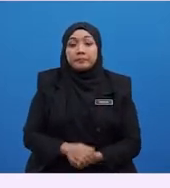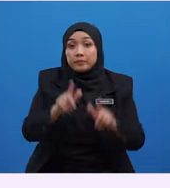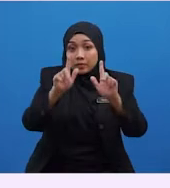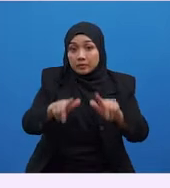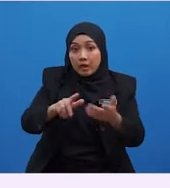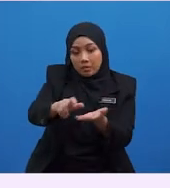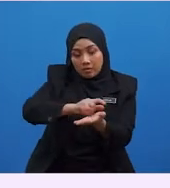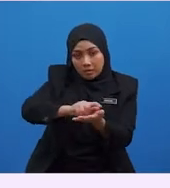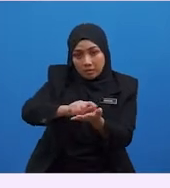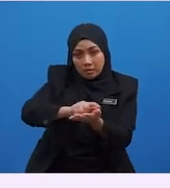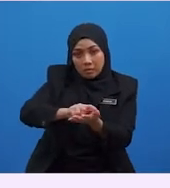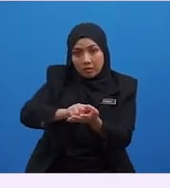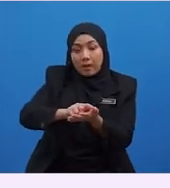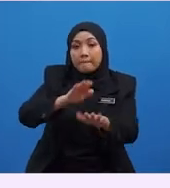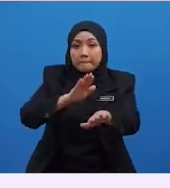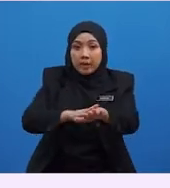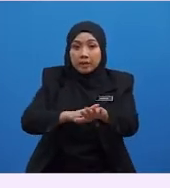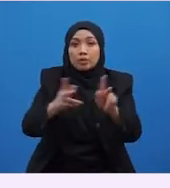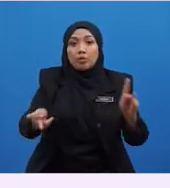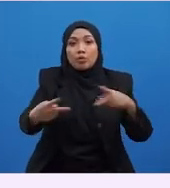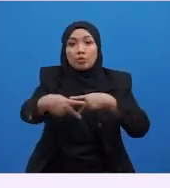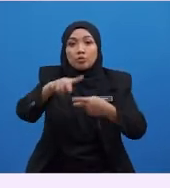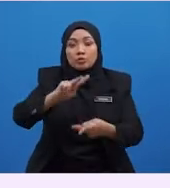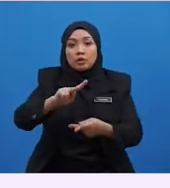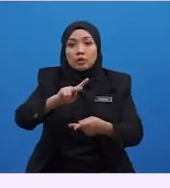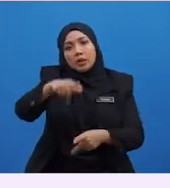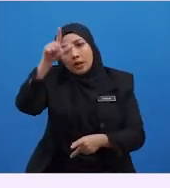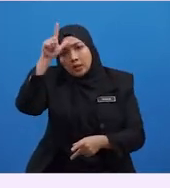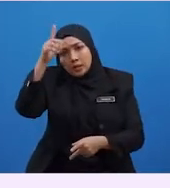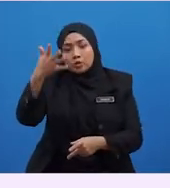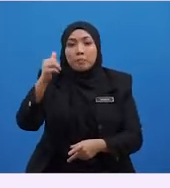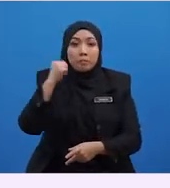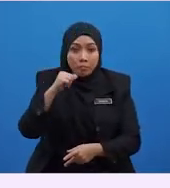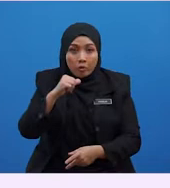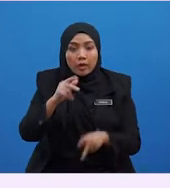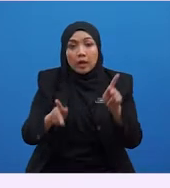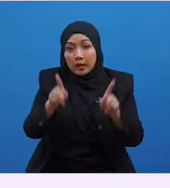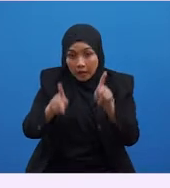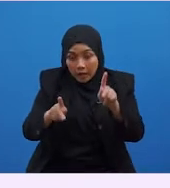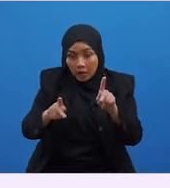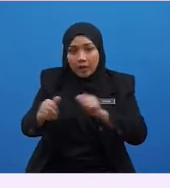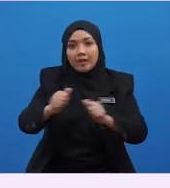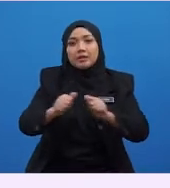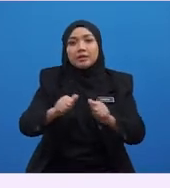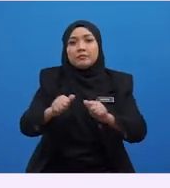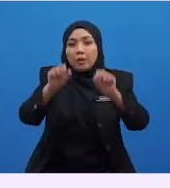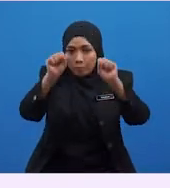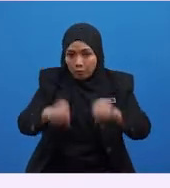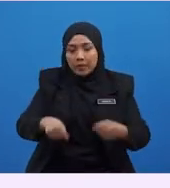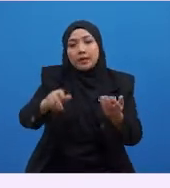Anda letakkan pula cursor teks pada kekotak input jantina. Jika kekotak ini aktif, anda